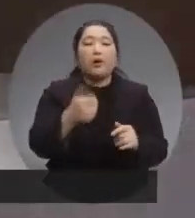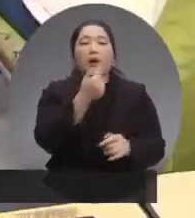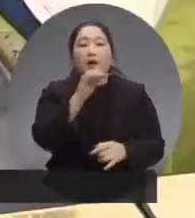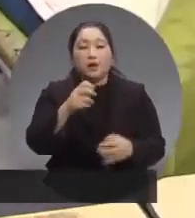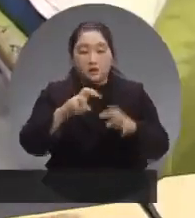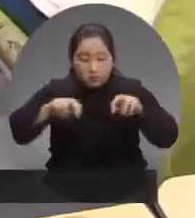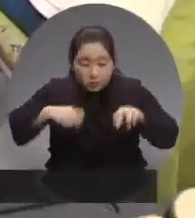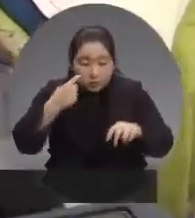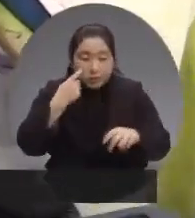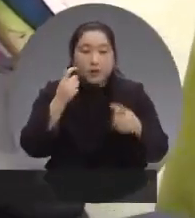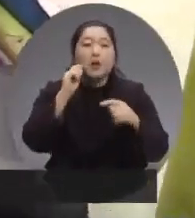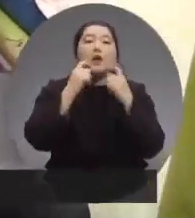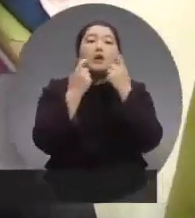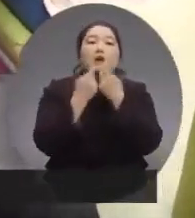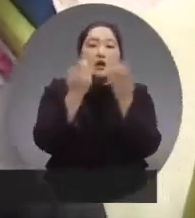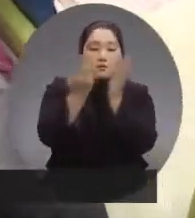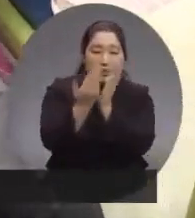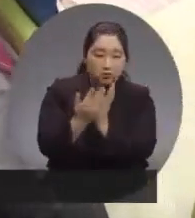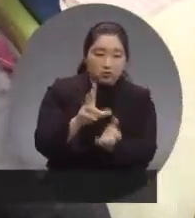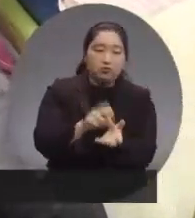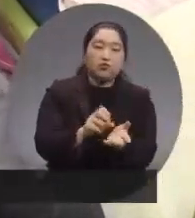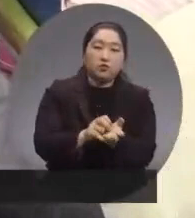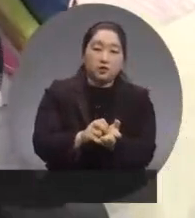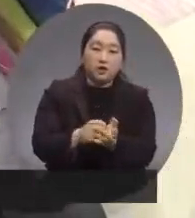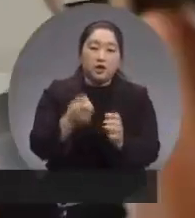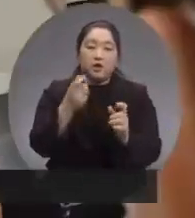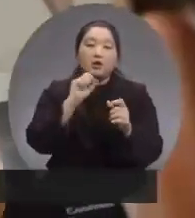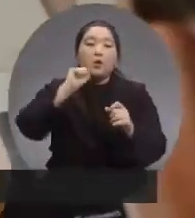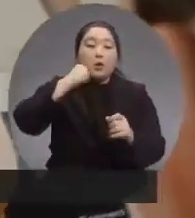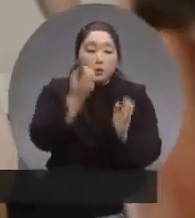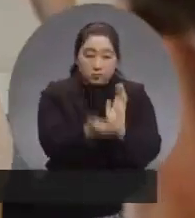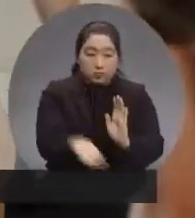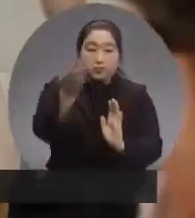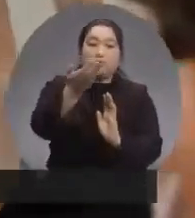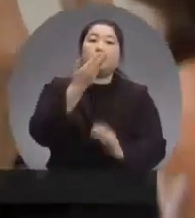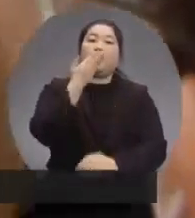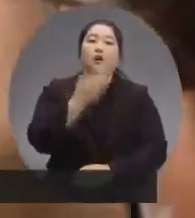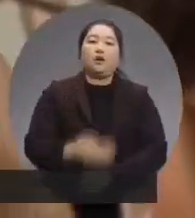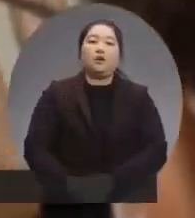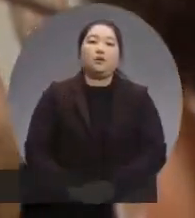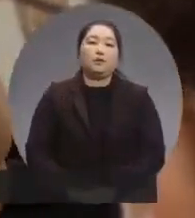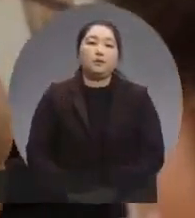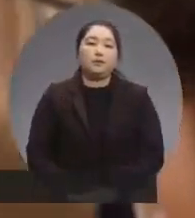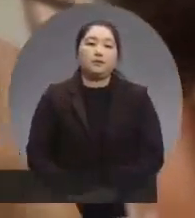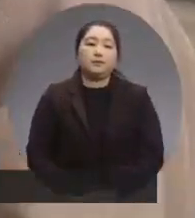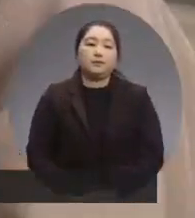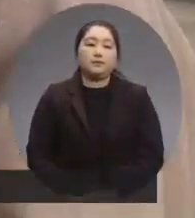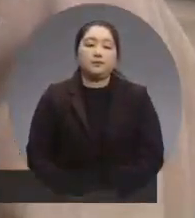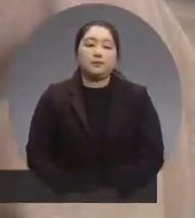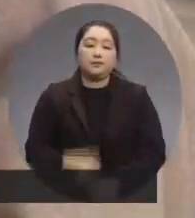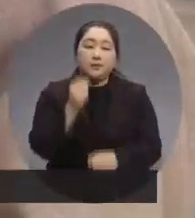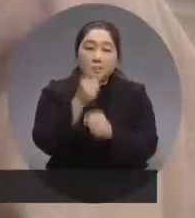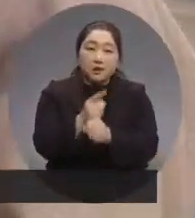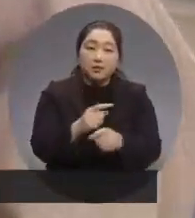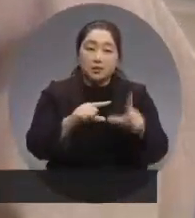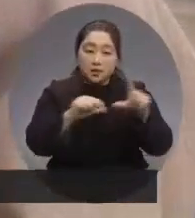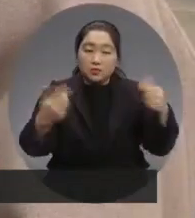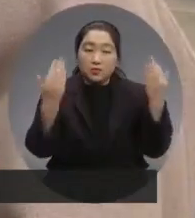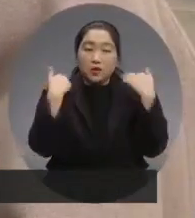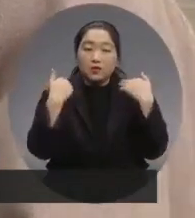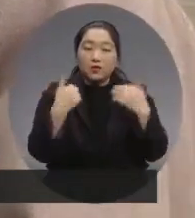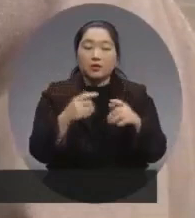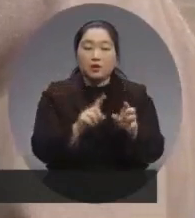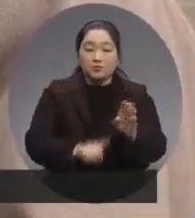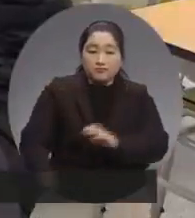분석해 개인별로 맞춤형 문제를 내고 심화 단계로 넘어가도록 만들 계획입니다. 이미 일부 학교에서는 한